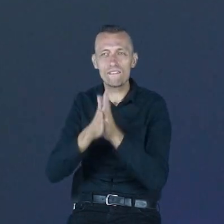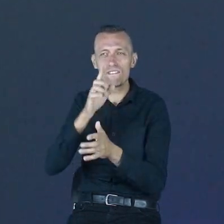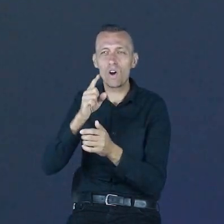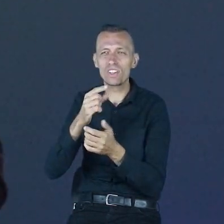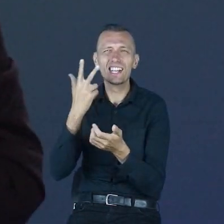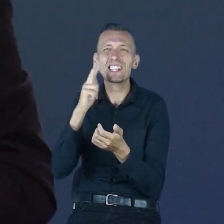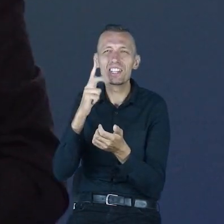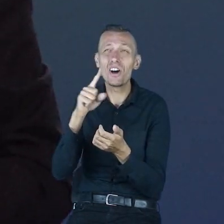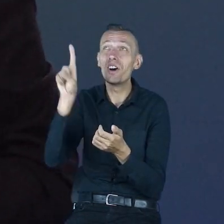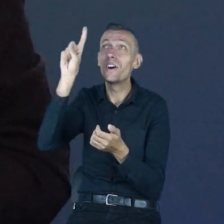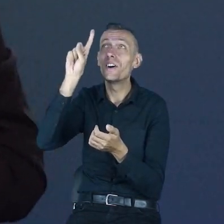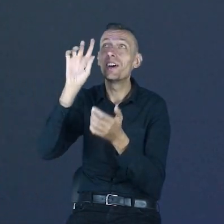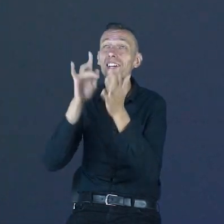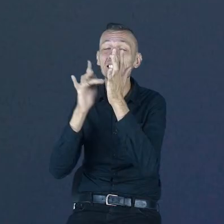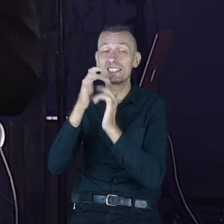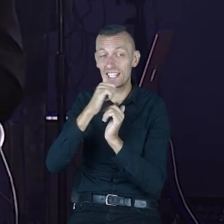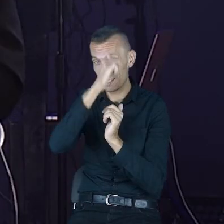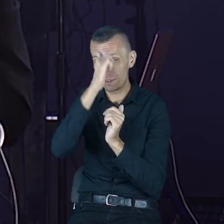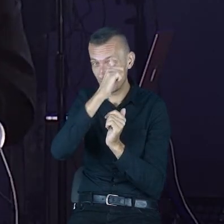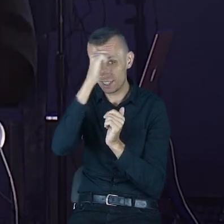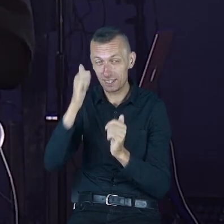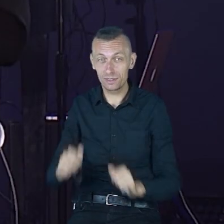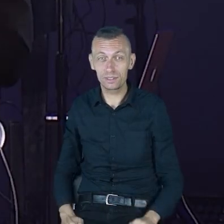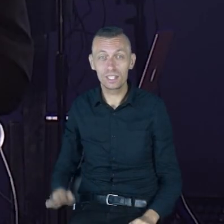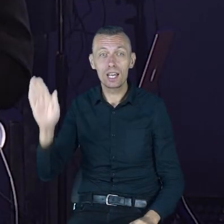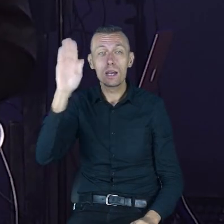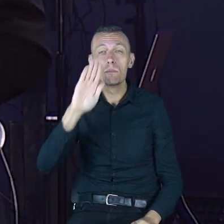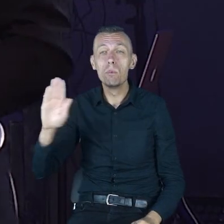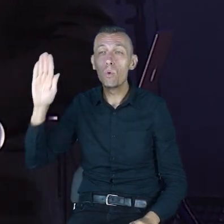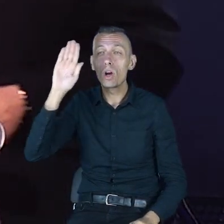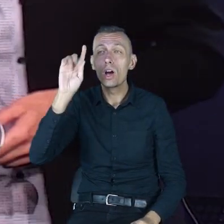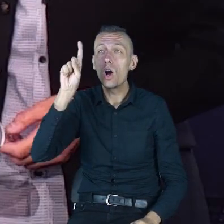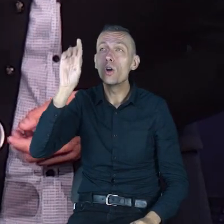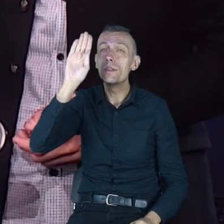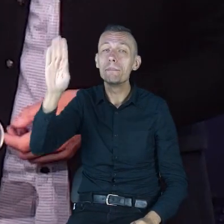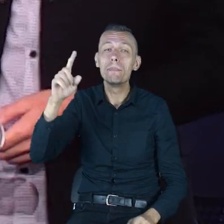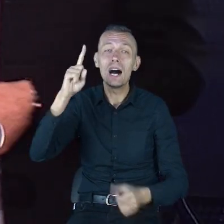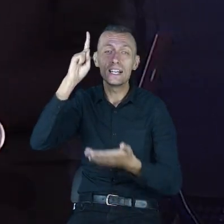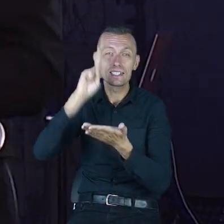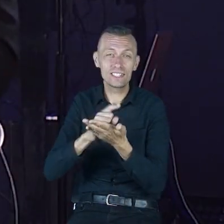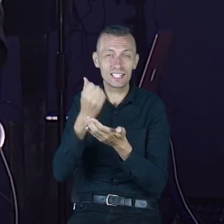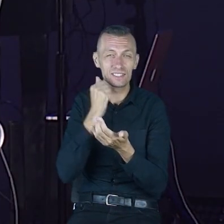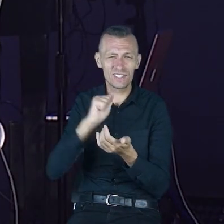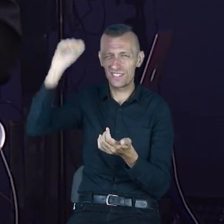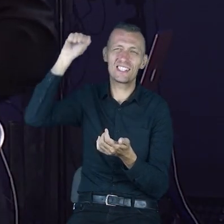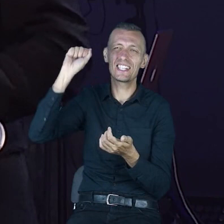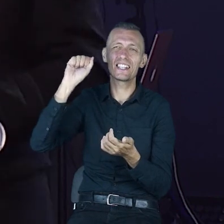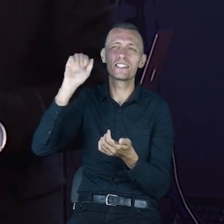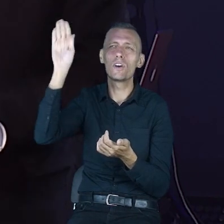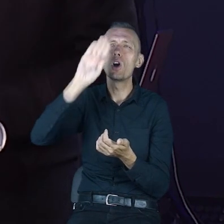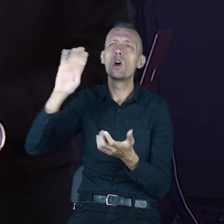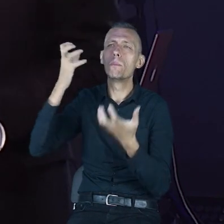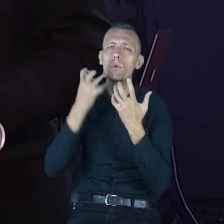na Bożą stronę. Bóg już ma zwycięstwo. Diabeł chce niszczyć, Bóg chce